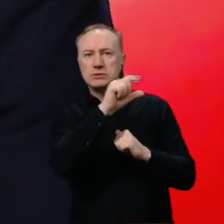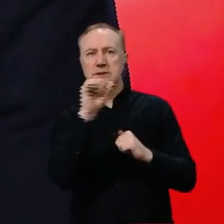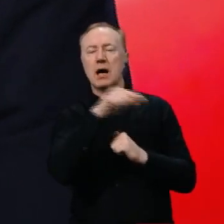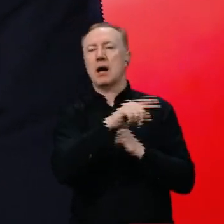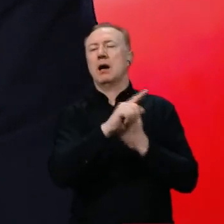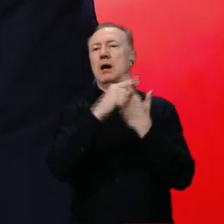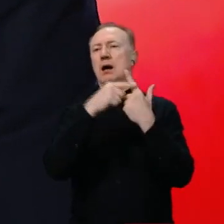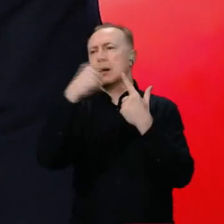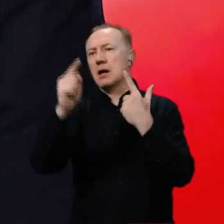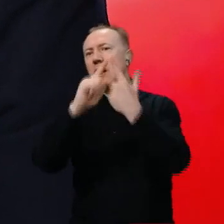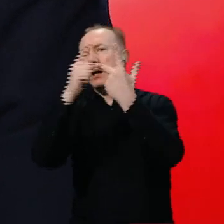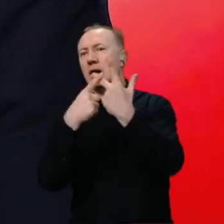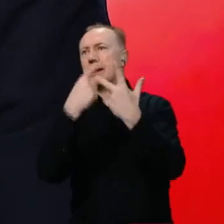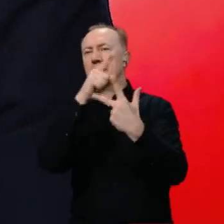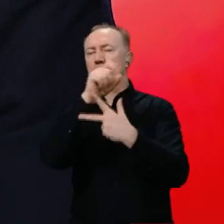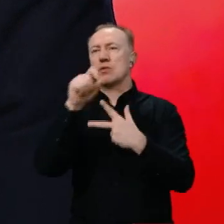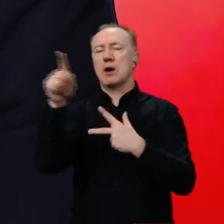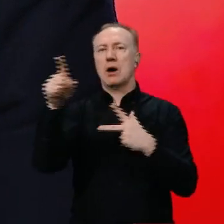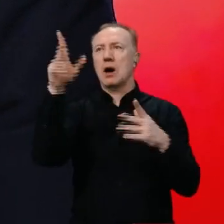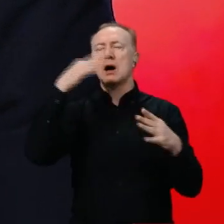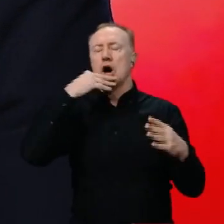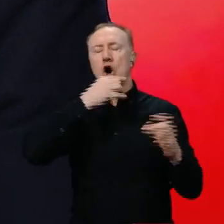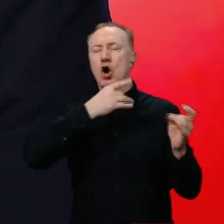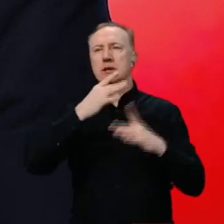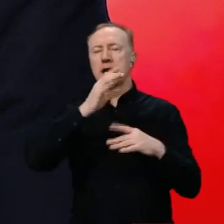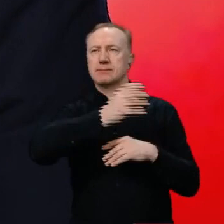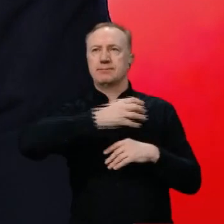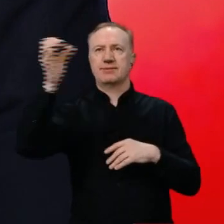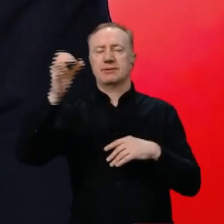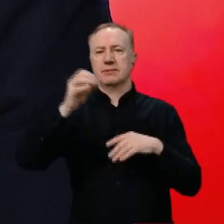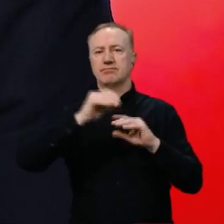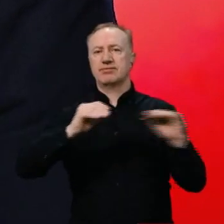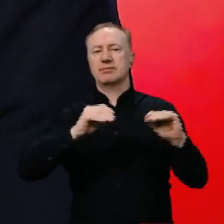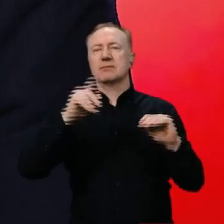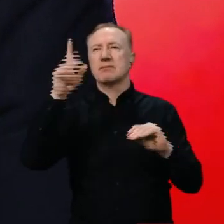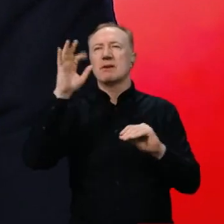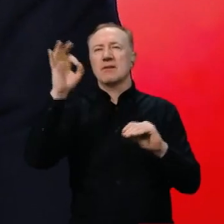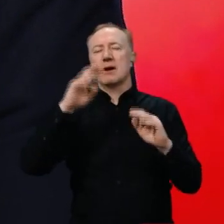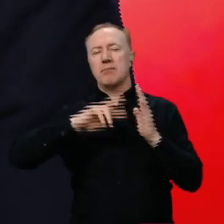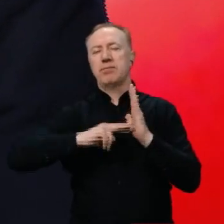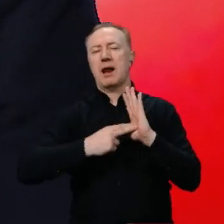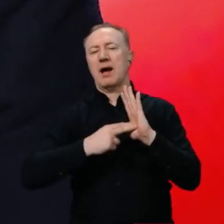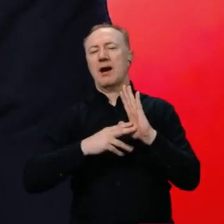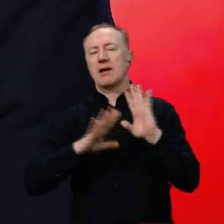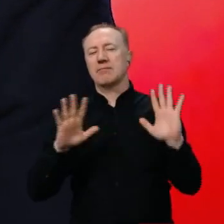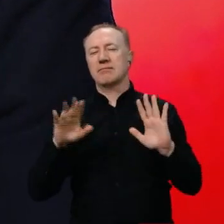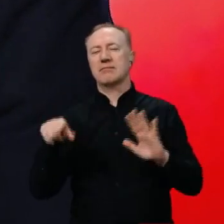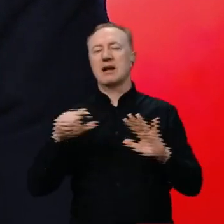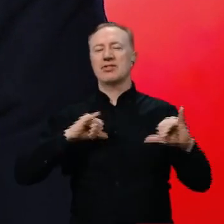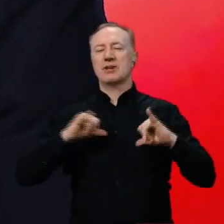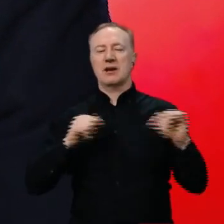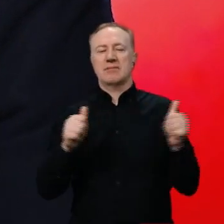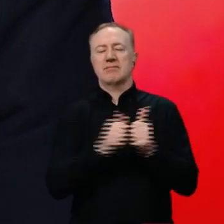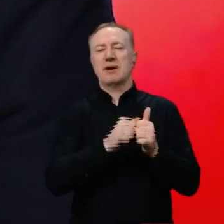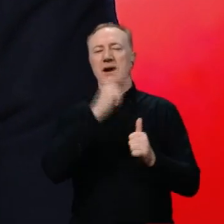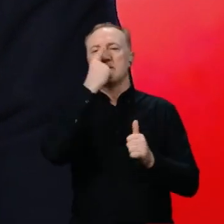dyspozycji Flamengo już w najbliższym czasie. Natomiast są to działania absolutnie zamierzone, żeby to nazwisko propagować.